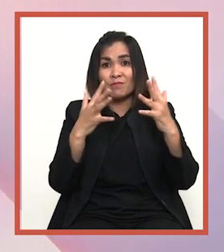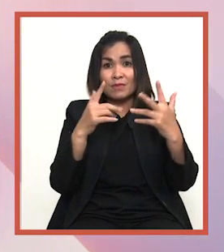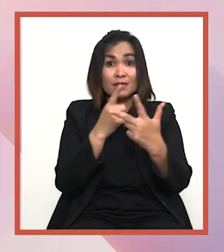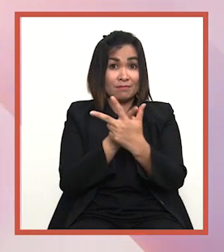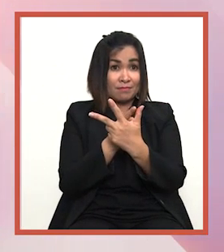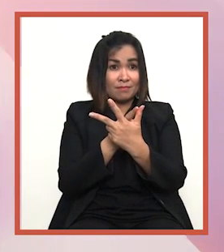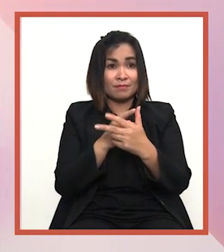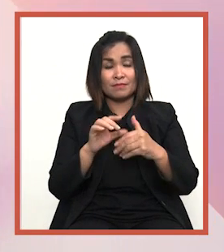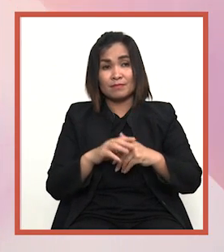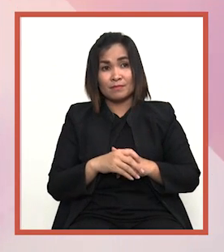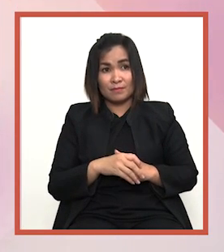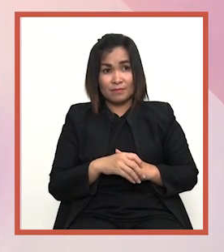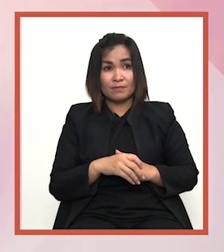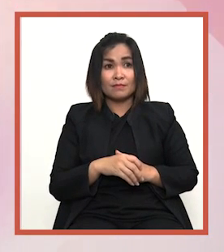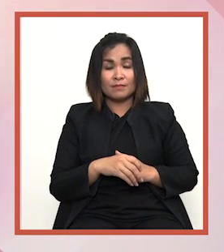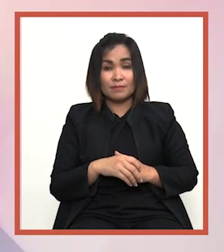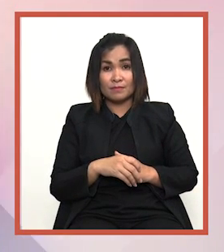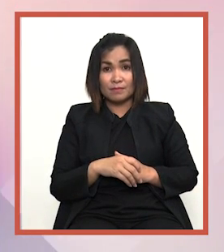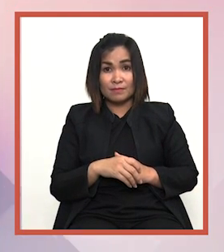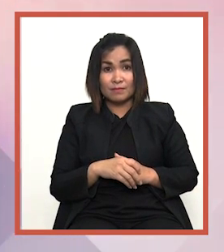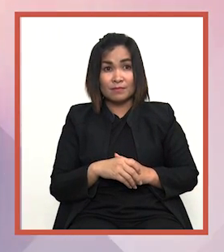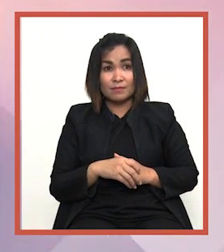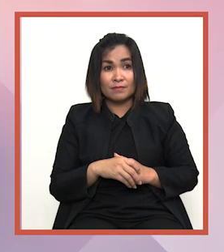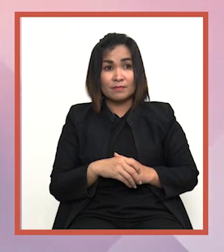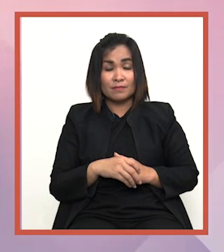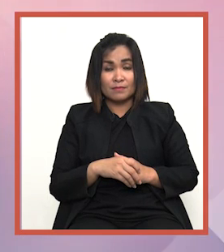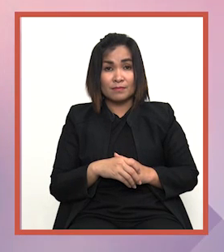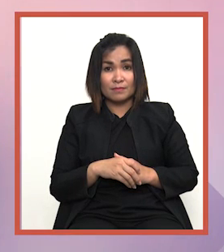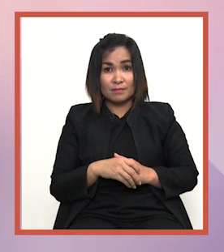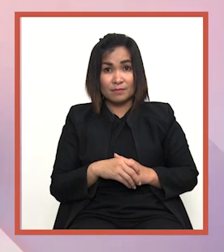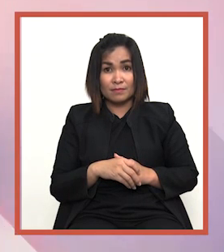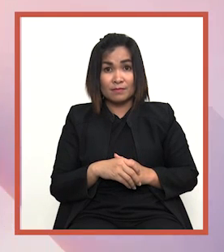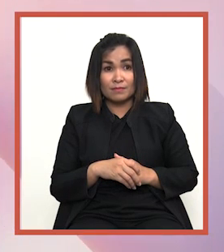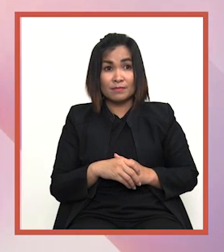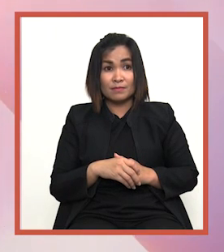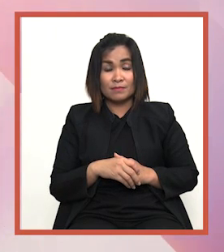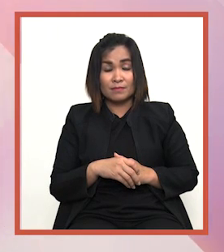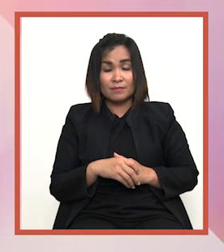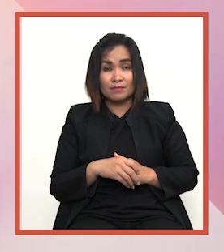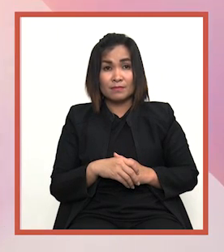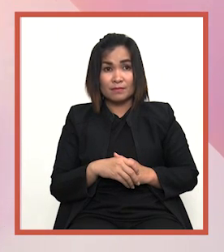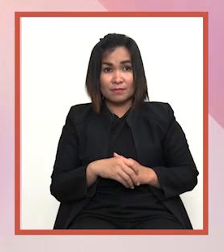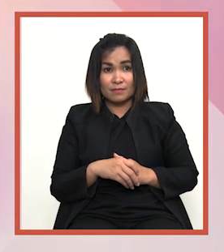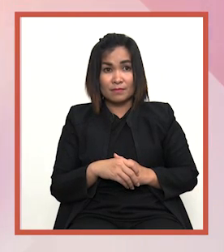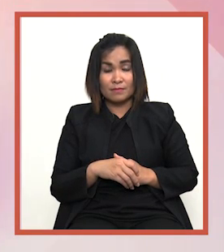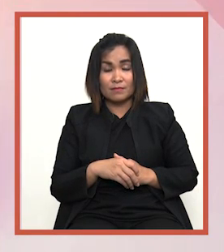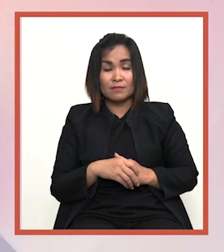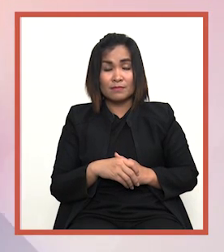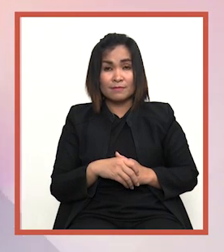ครับแล้วก็มีครึ่งวงกลมแทนนะฮะแล้วก็มีลักษณะเหมือนสแกนสวิตช์นะครับนะ